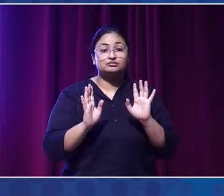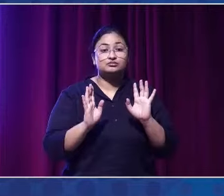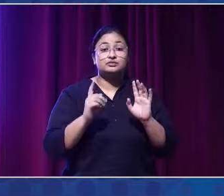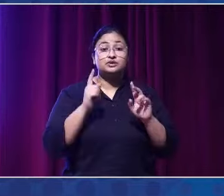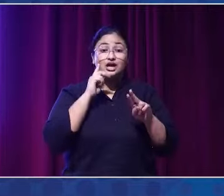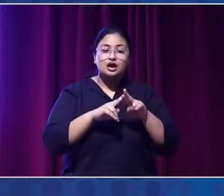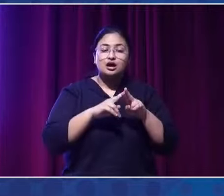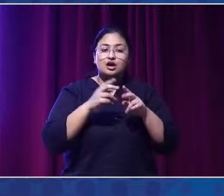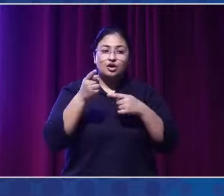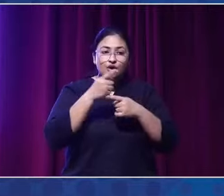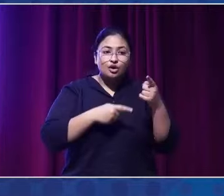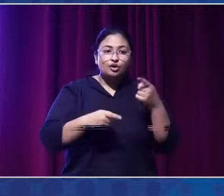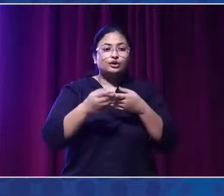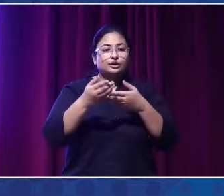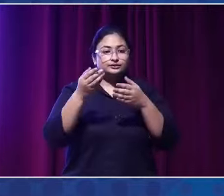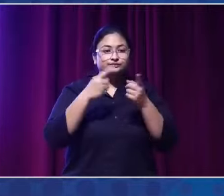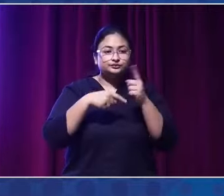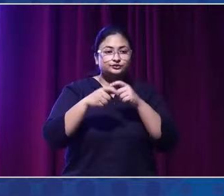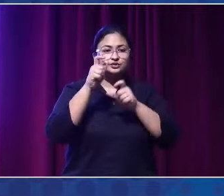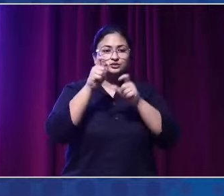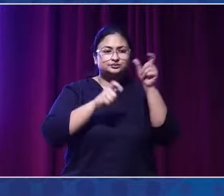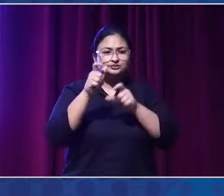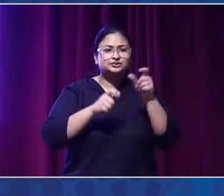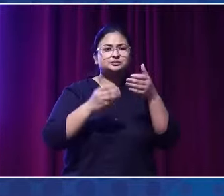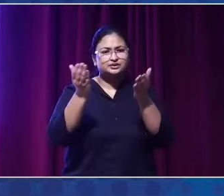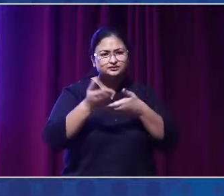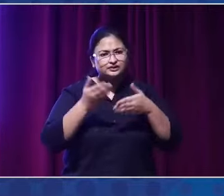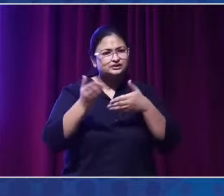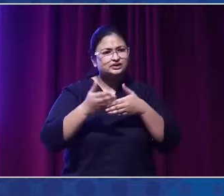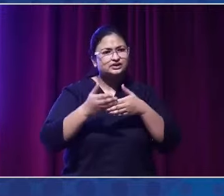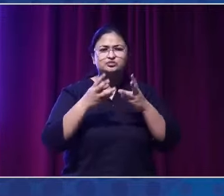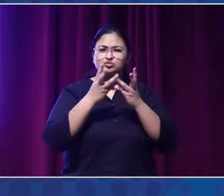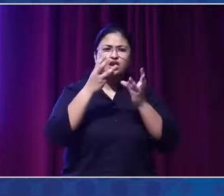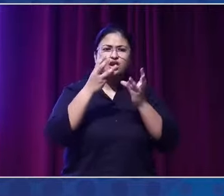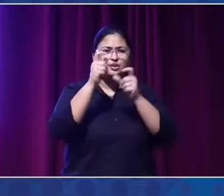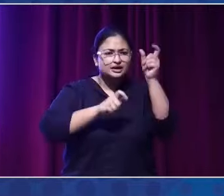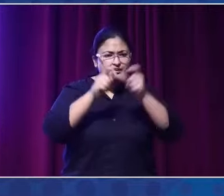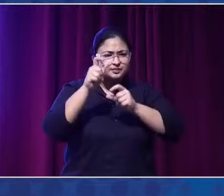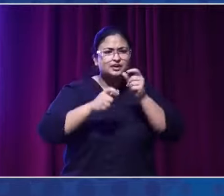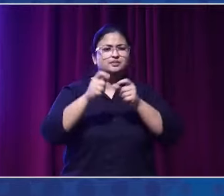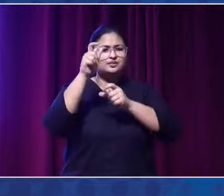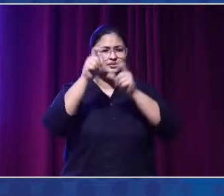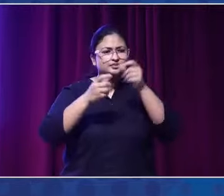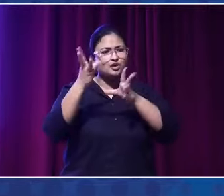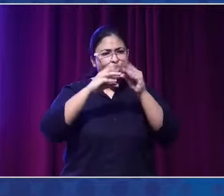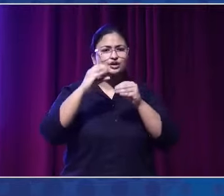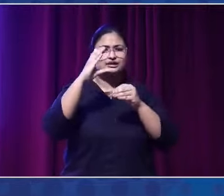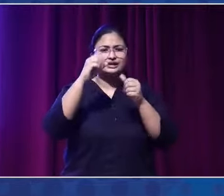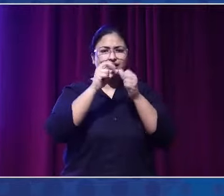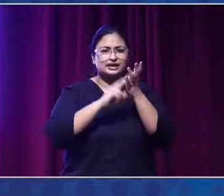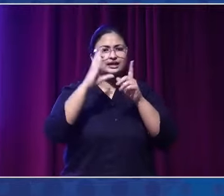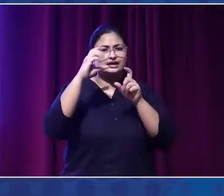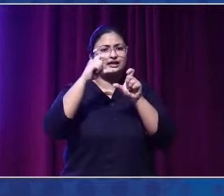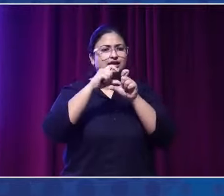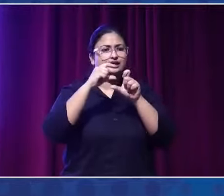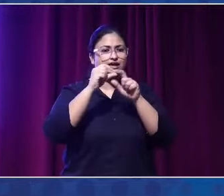सबको फैसिलिटेट करें, मैक्सिमम फैसिलिटेशन दैट ऑल काउंटिंग एजेंट्स ऑल कैंडिडेट्स मस्ट एंटर द हॉल,